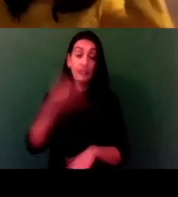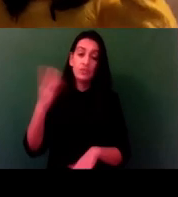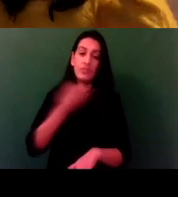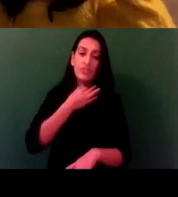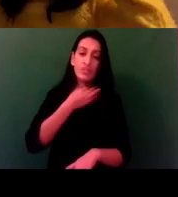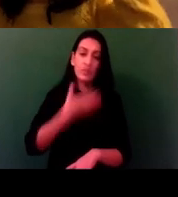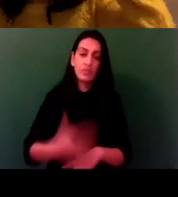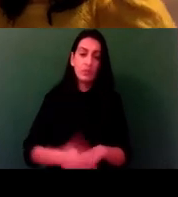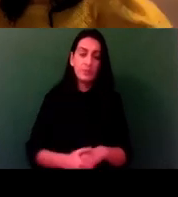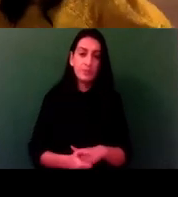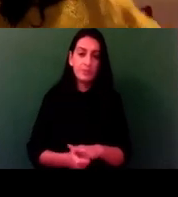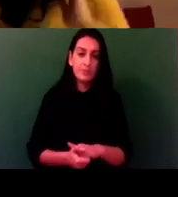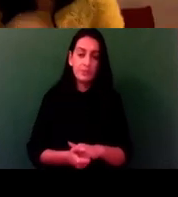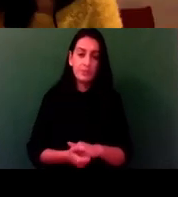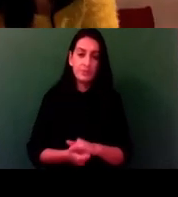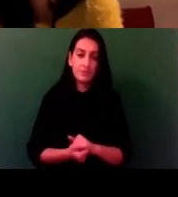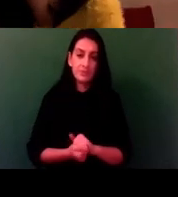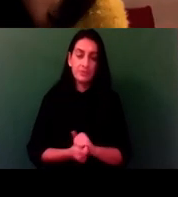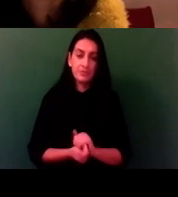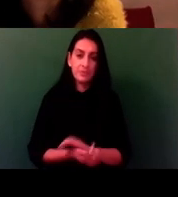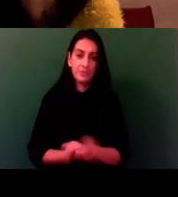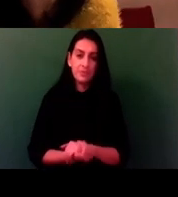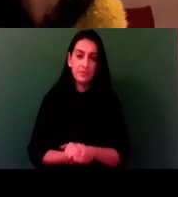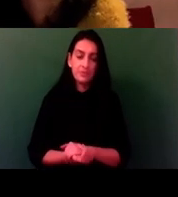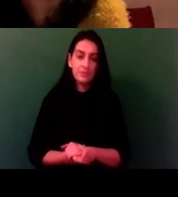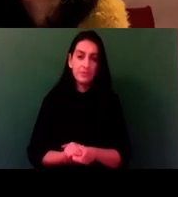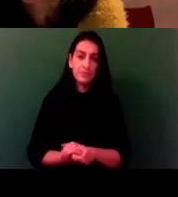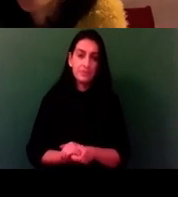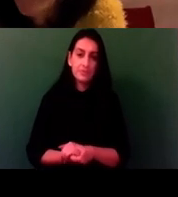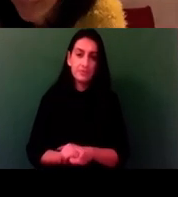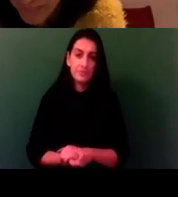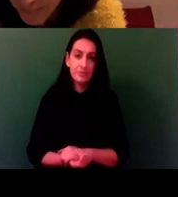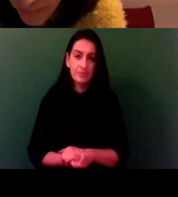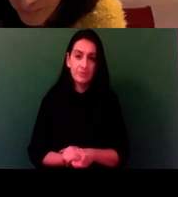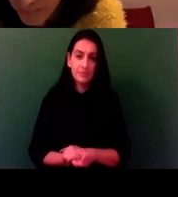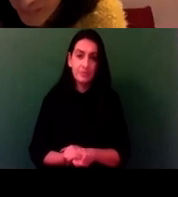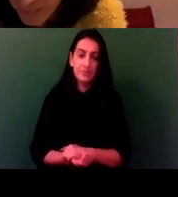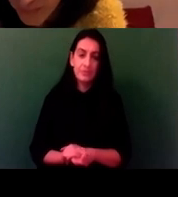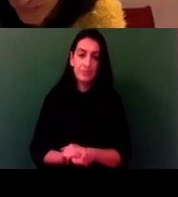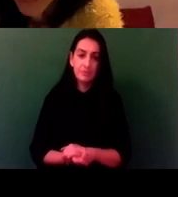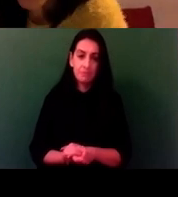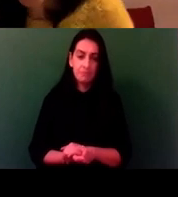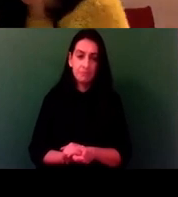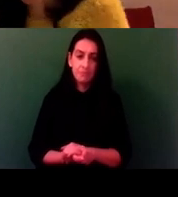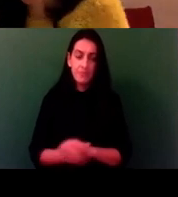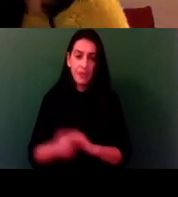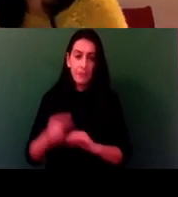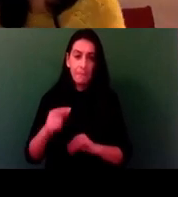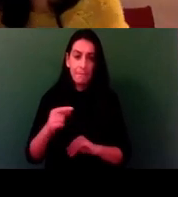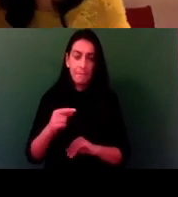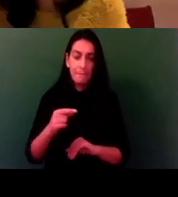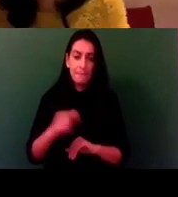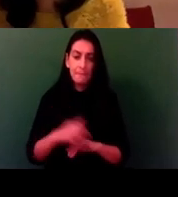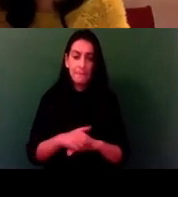ederim. Aslında Yelta biraz çerçeveledi benim söylemek istediğim şeyi. Gerçekten hani biz bir noktada çok ideal bir katılımcılık